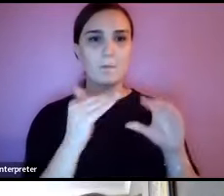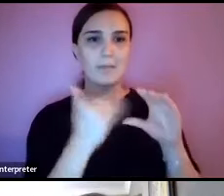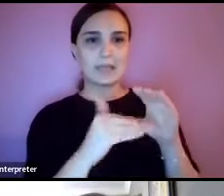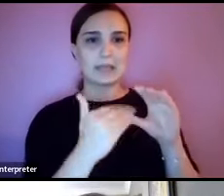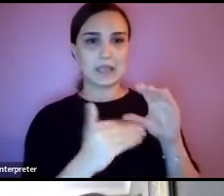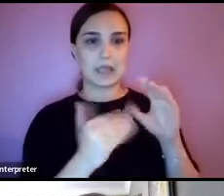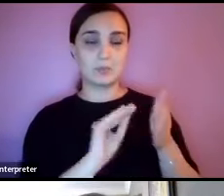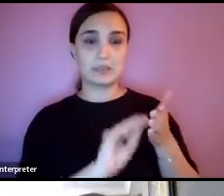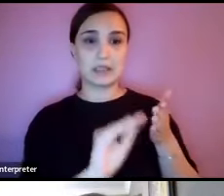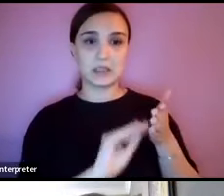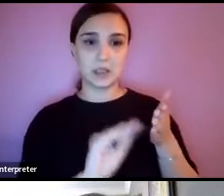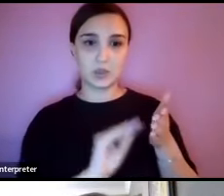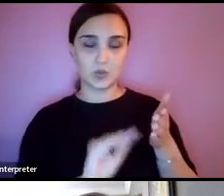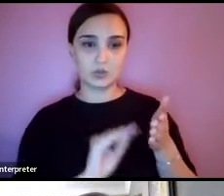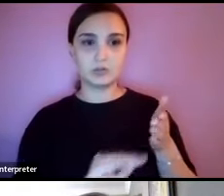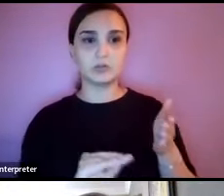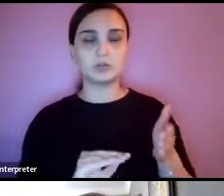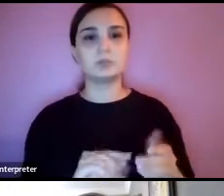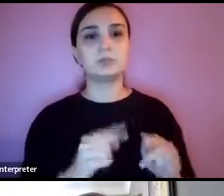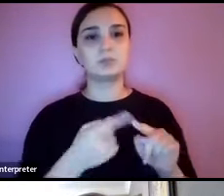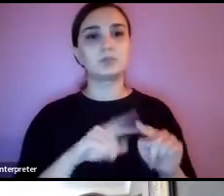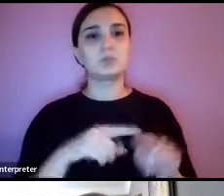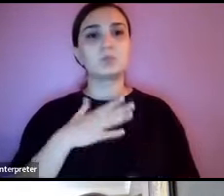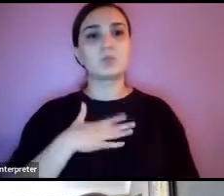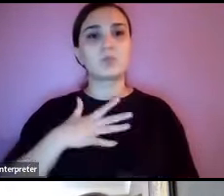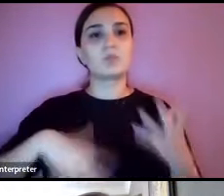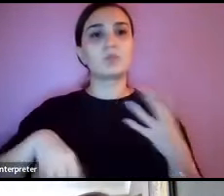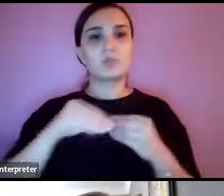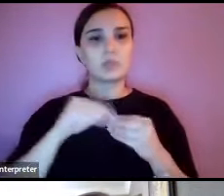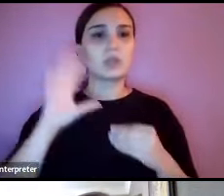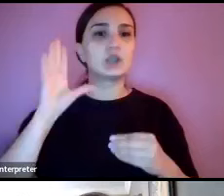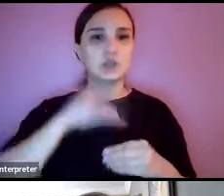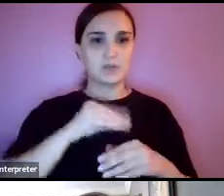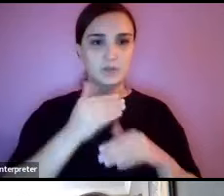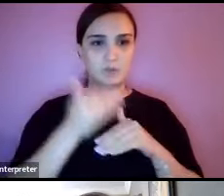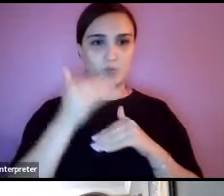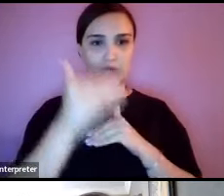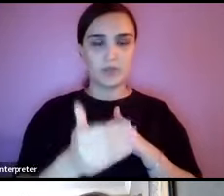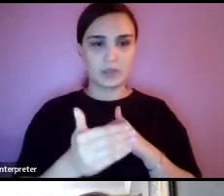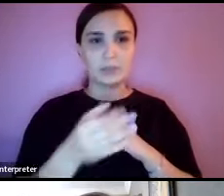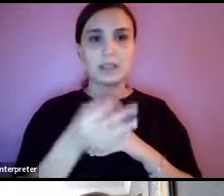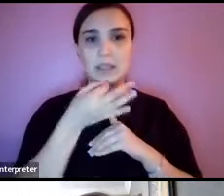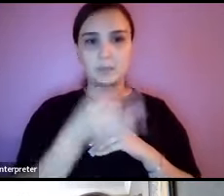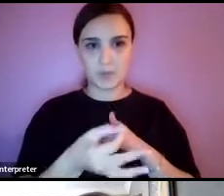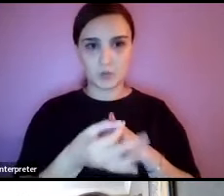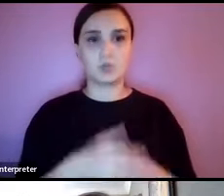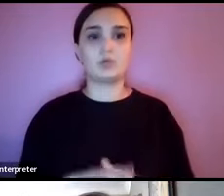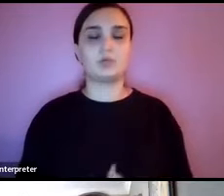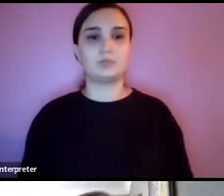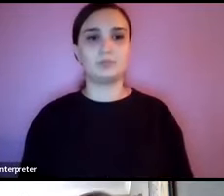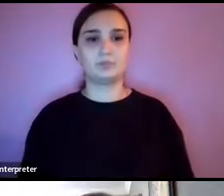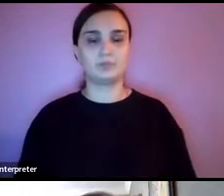კომენტარები, რომელზეც ჩვენ შევძლებთ, რომ მოგვიანებით, ასე რომ ვთქვათ, კი პასუხოთ.